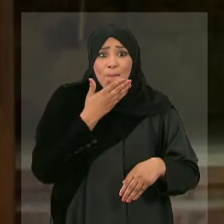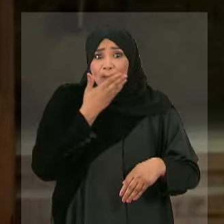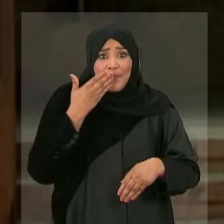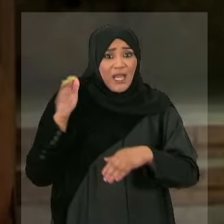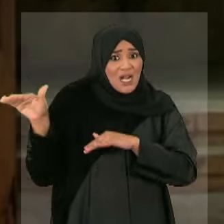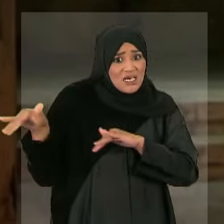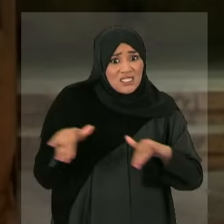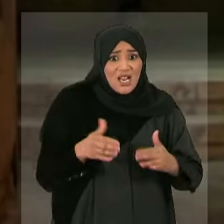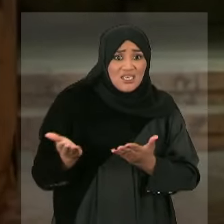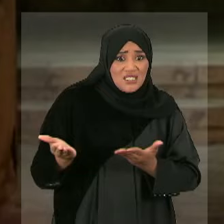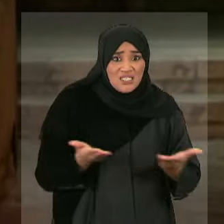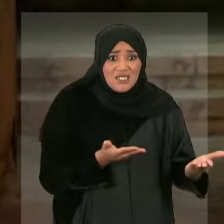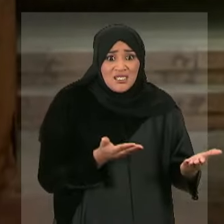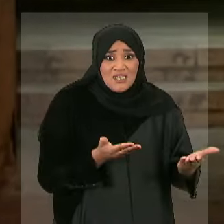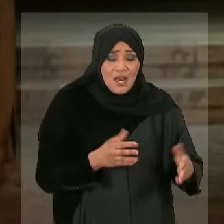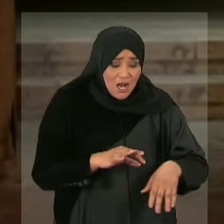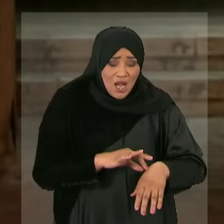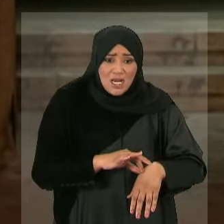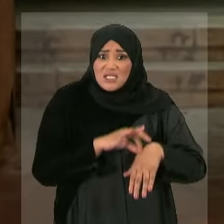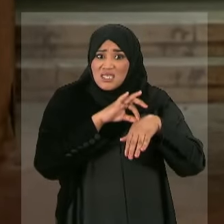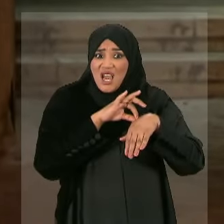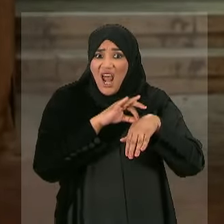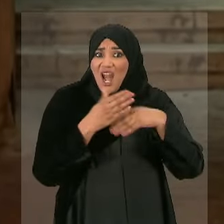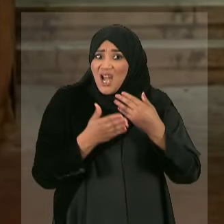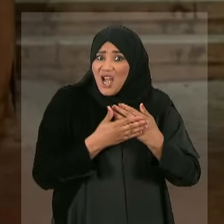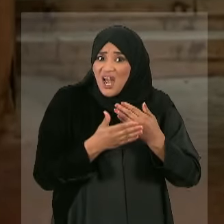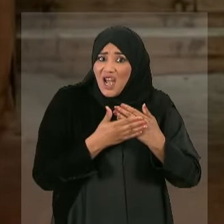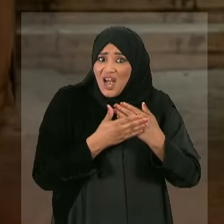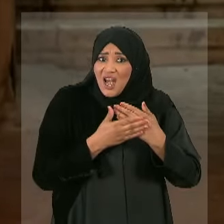جايزك يا إنسان قوم سبح الرحمن.